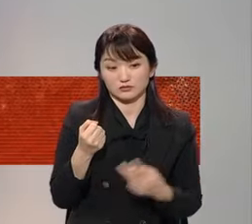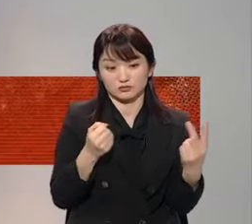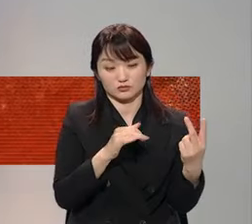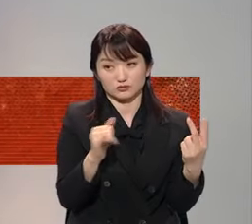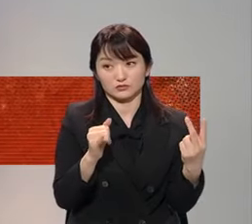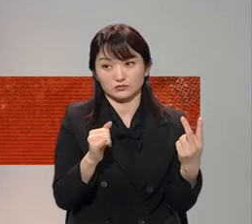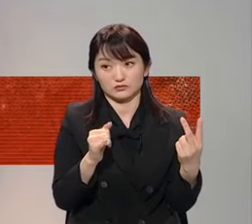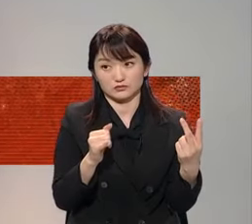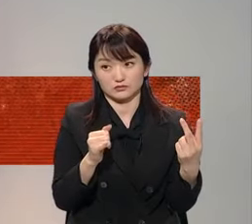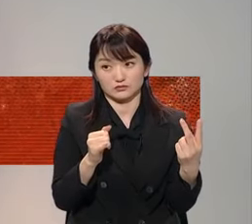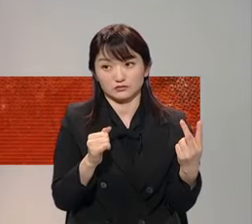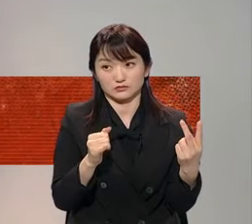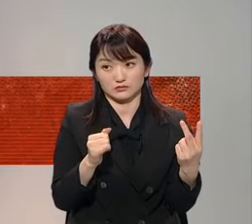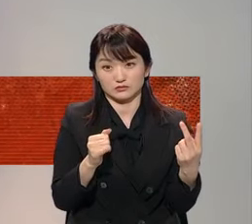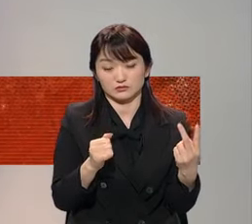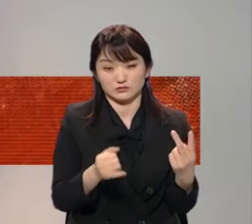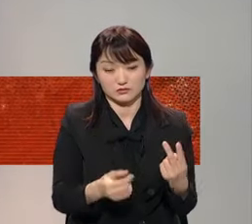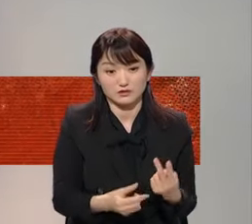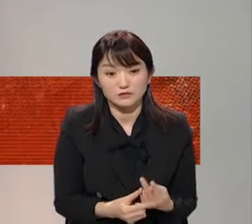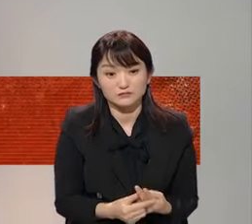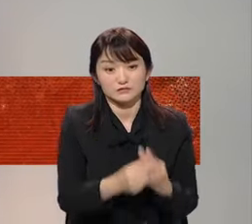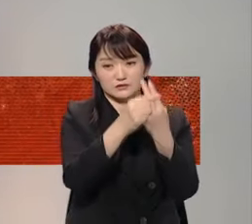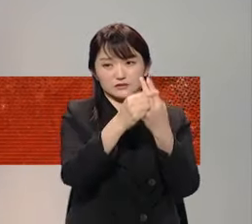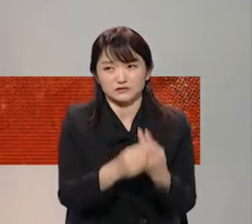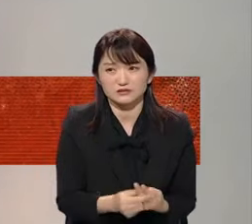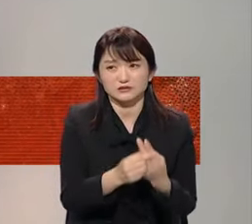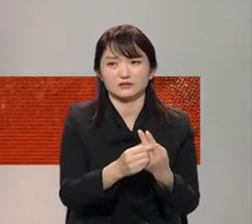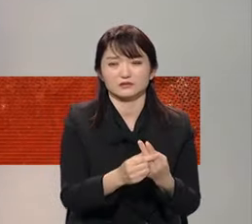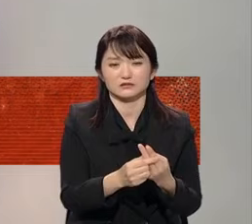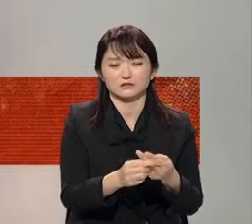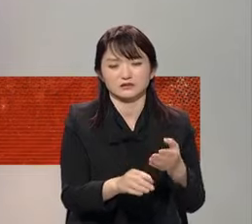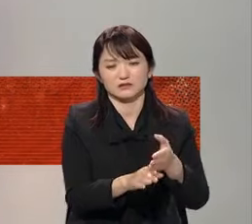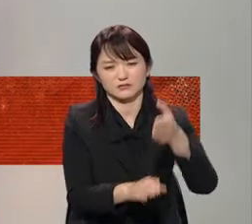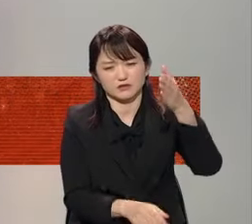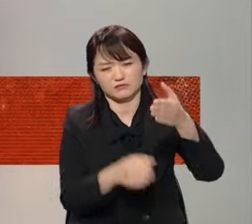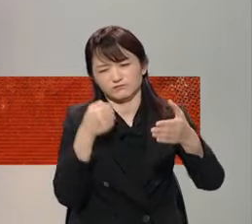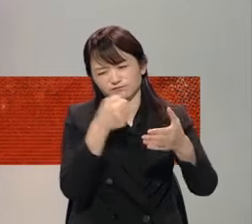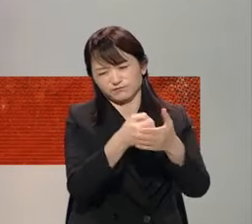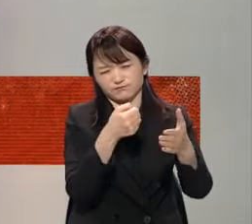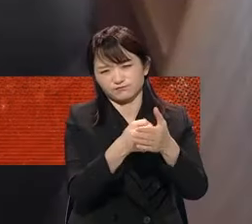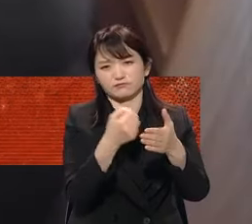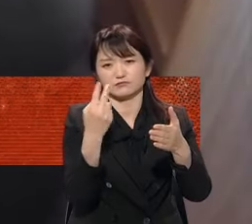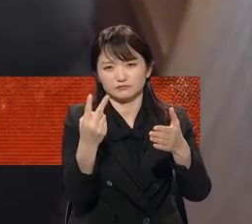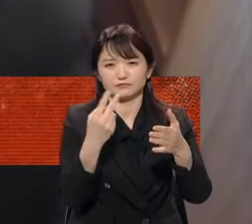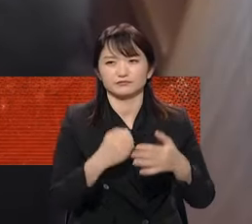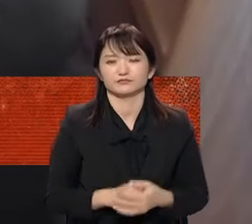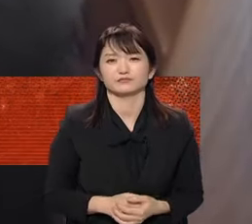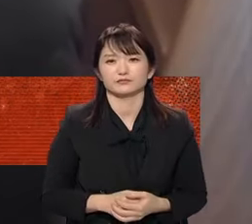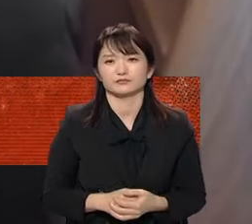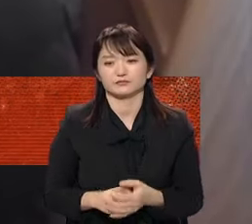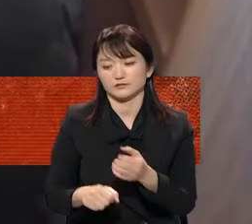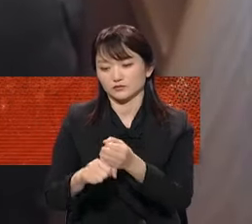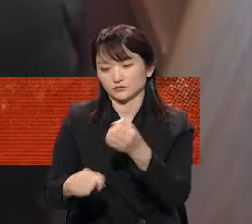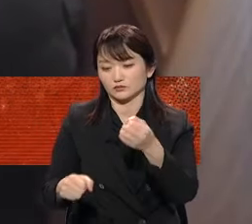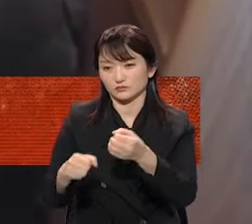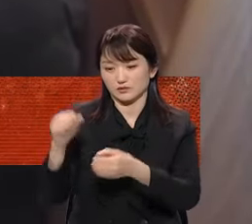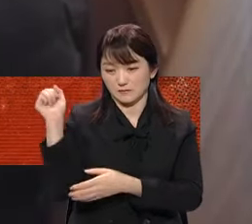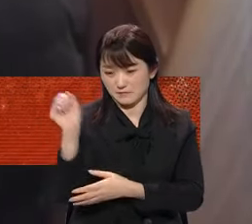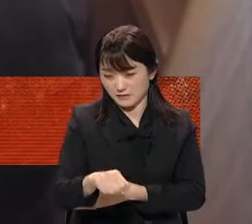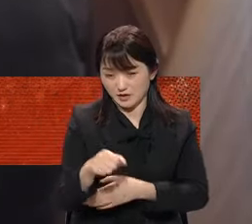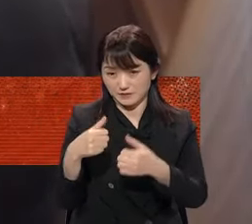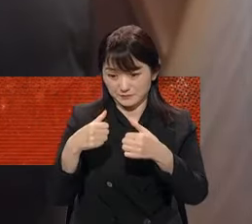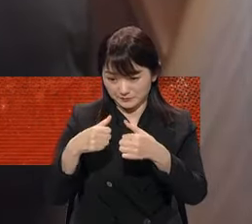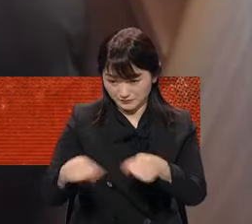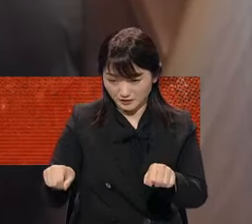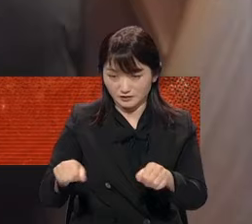들었다가 이걸로 벽을 내리치기 시작을 합니다. 강하게 두 번 내려쳤고요. 그 부서진 우산 파편이 날아가기까지 했습니다. 그리고는